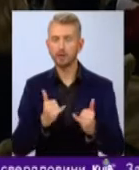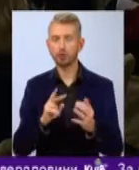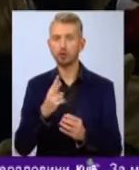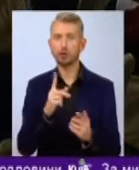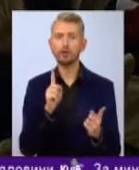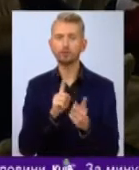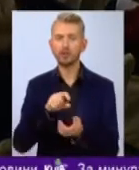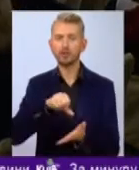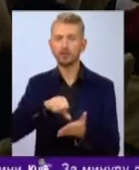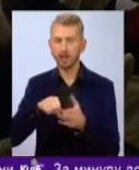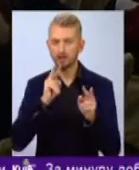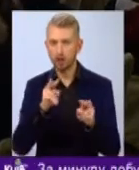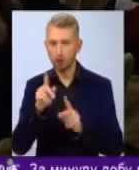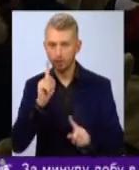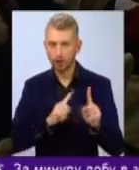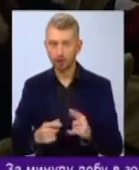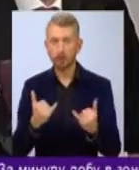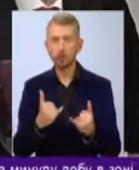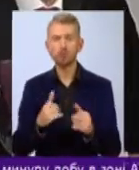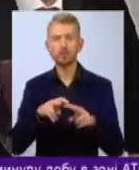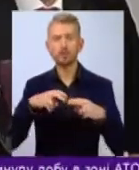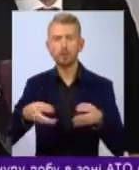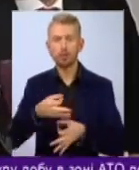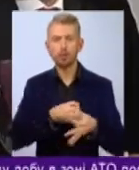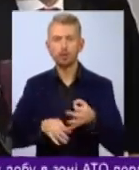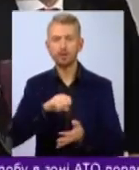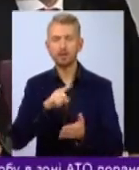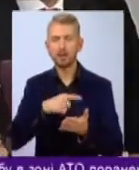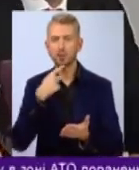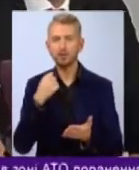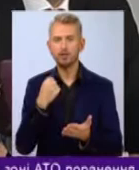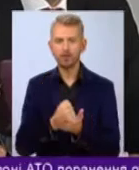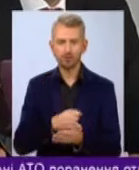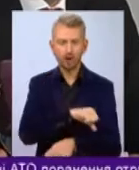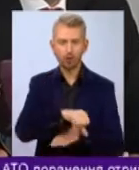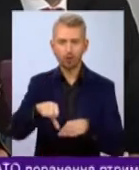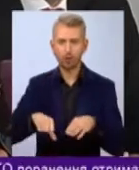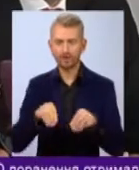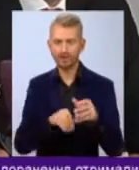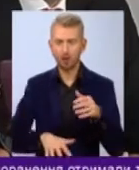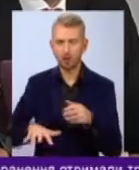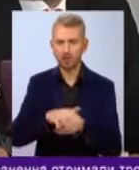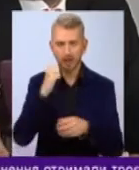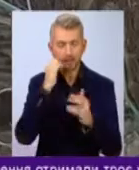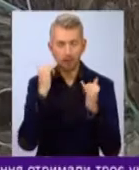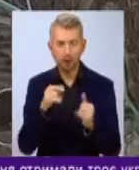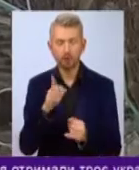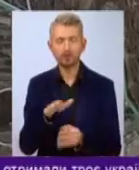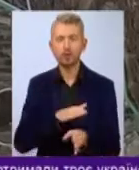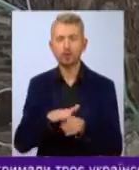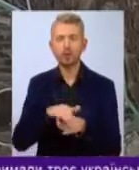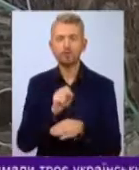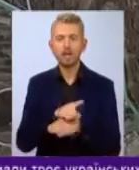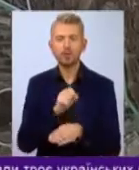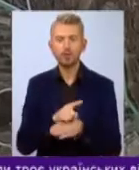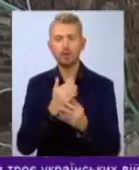зустрічі членів наглядової ради. На сьогоднішньому засіданні обговорювали питання утвердження кордонів земельної ділянки меморіалу. Він виконуватиме функції